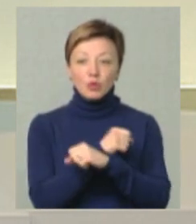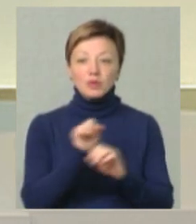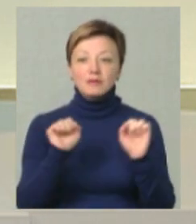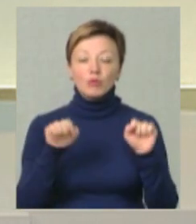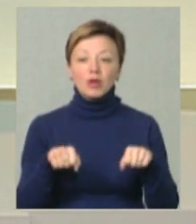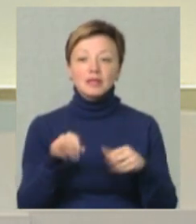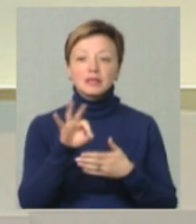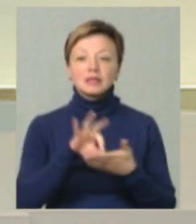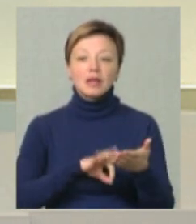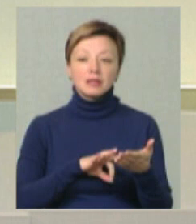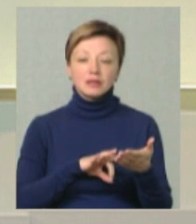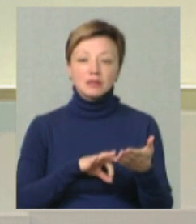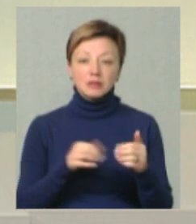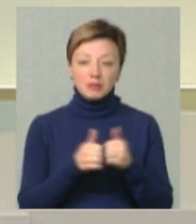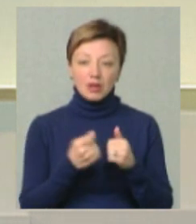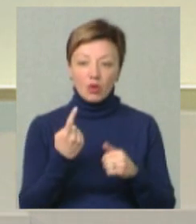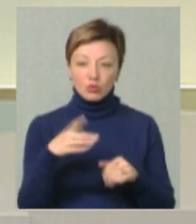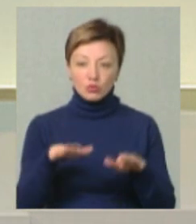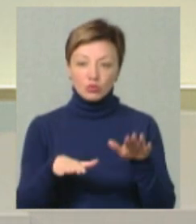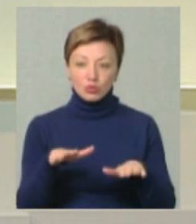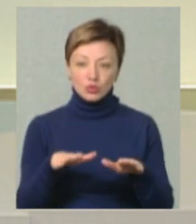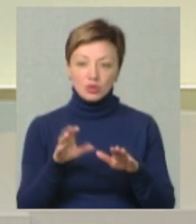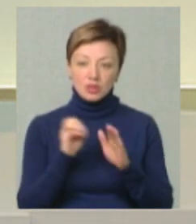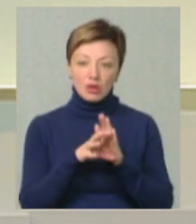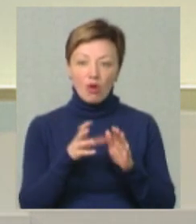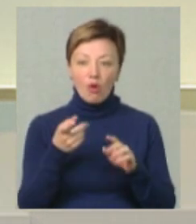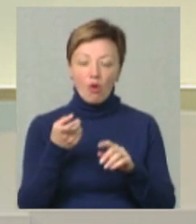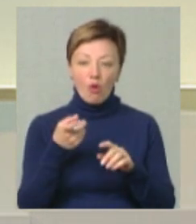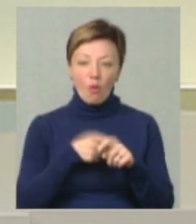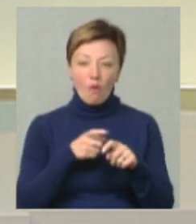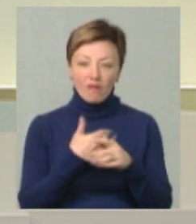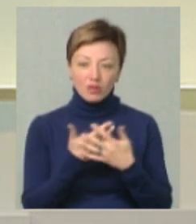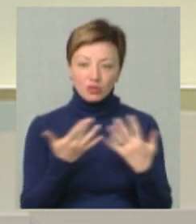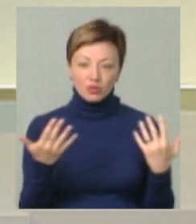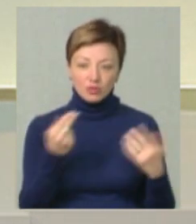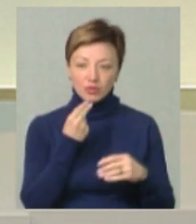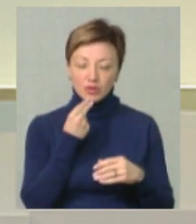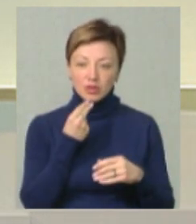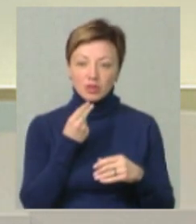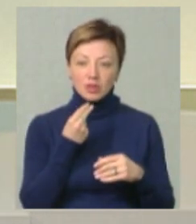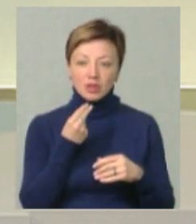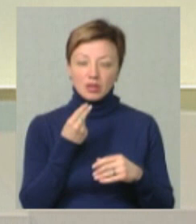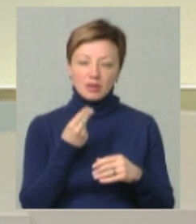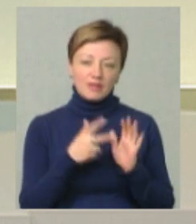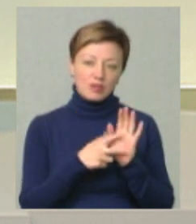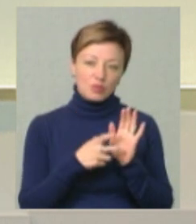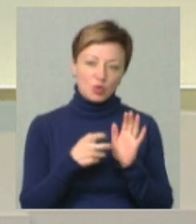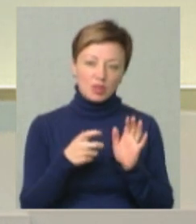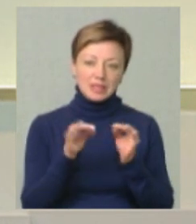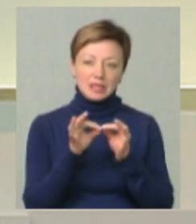змогли зразу десь біля 1 тонни загрузити овочів і так само 800 кілограм